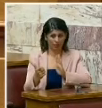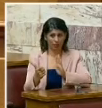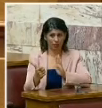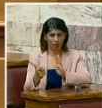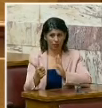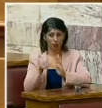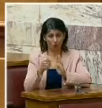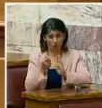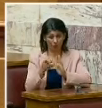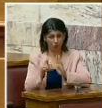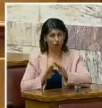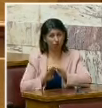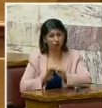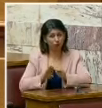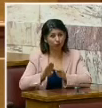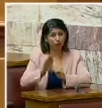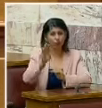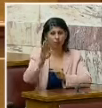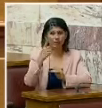νούμερο αυτό εκτινάχθηκε στα